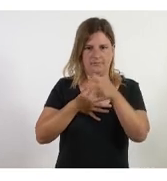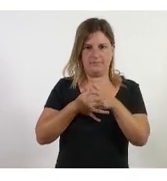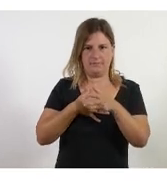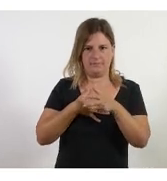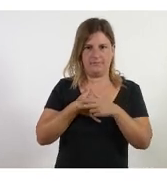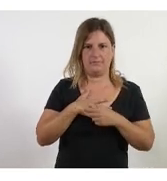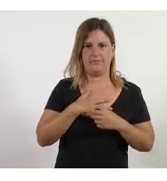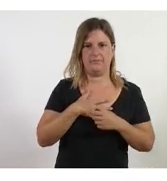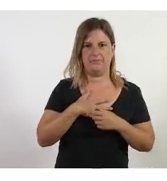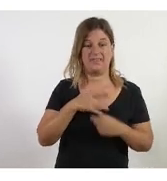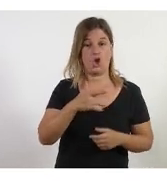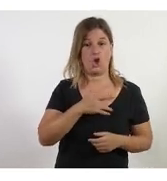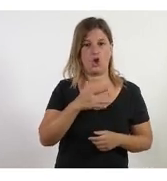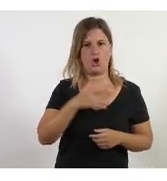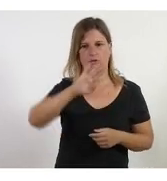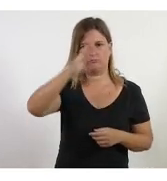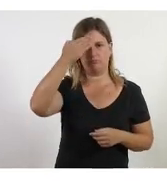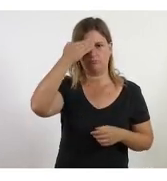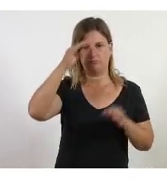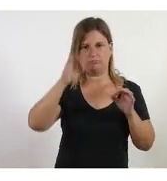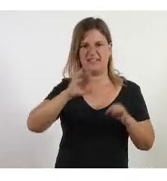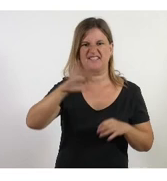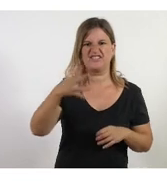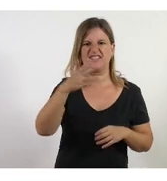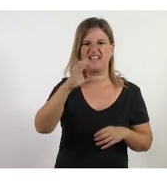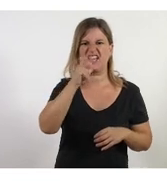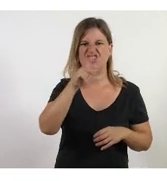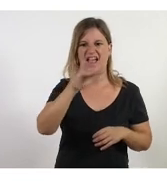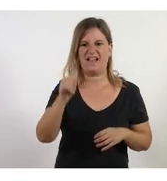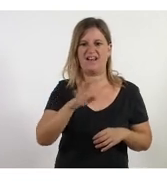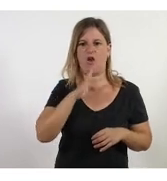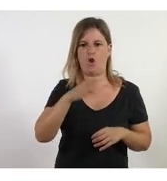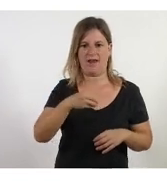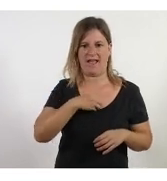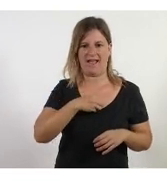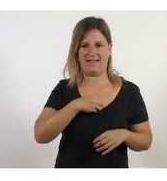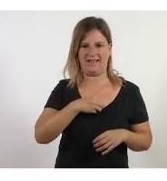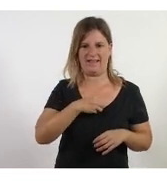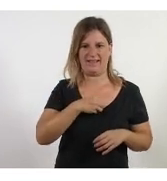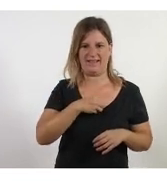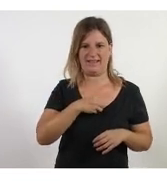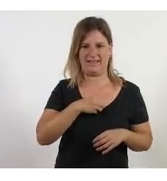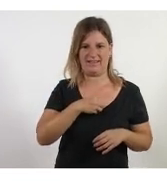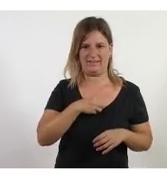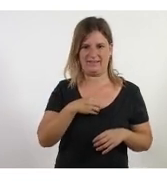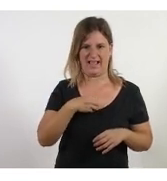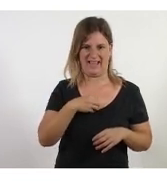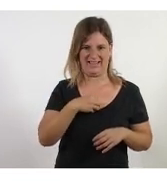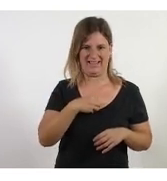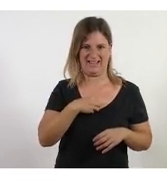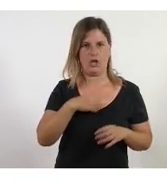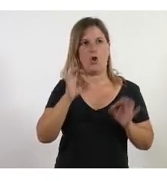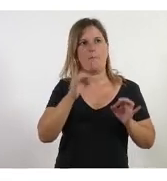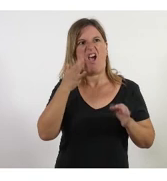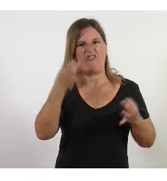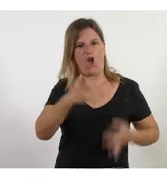el cor? És el centre energètic d'aquí, el cinquè chakra, que diuen. És aquí on hem de posar l'atenció, més que en l'òrgan cor, sinó en